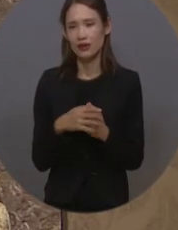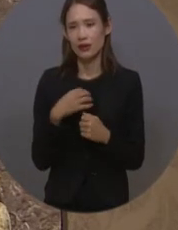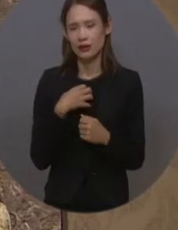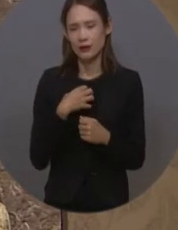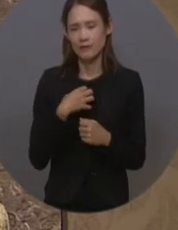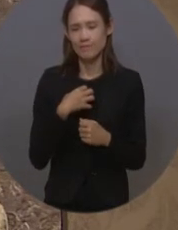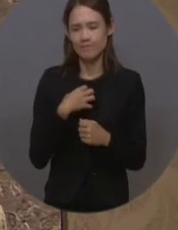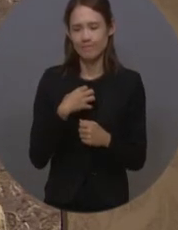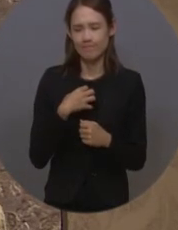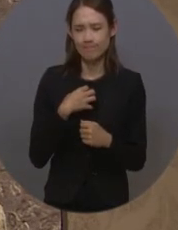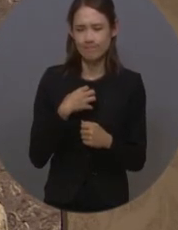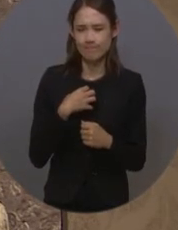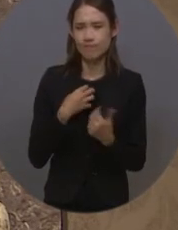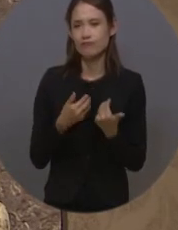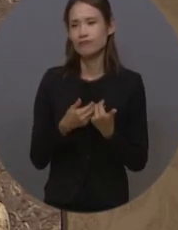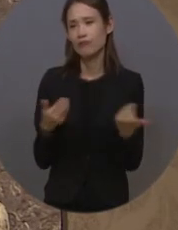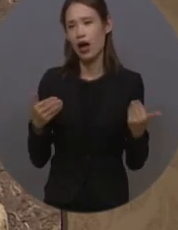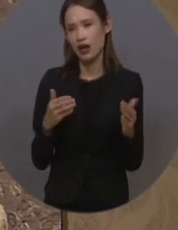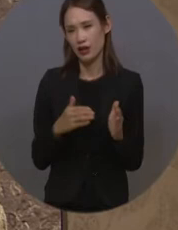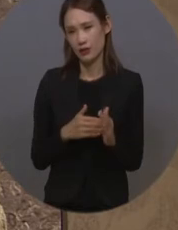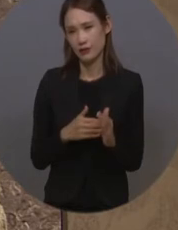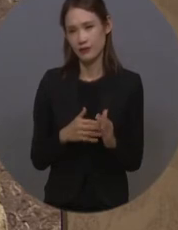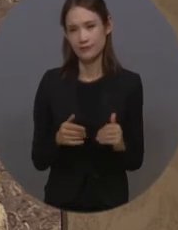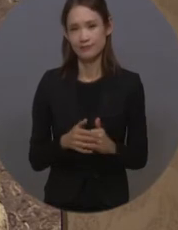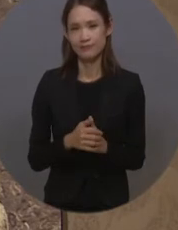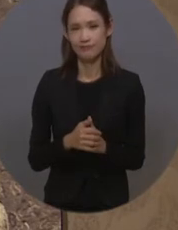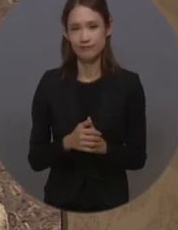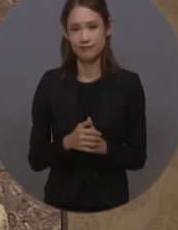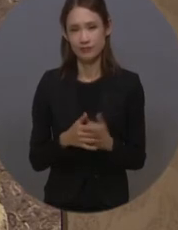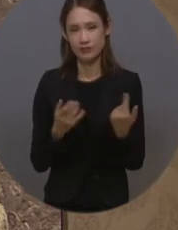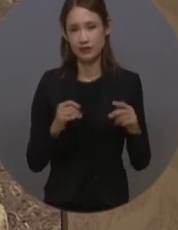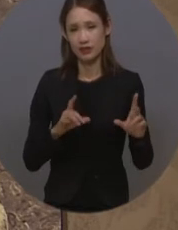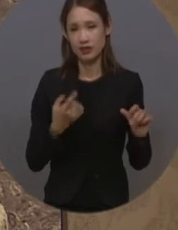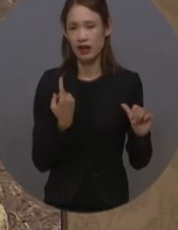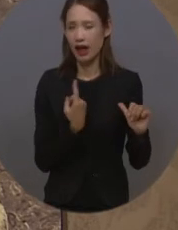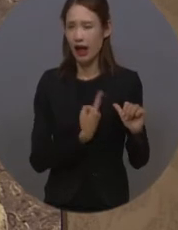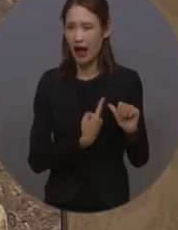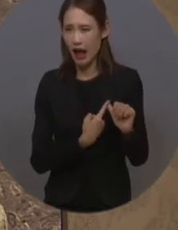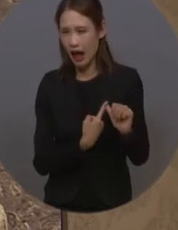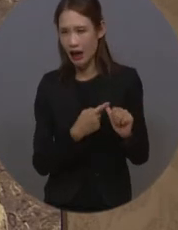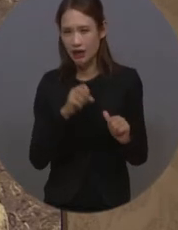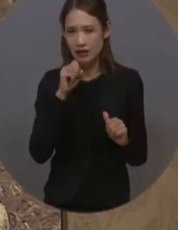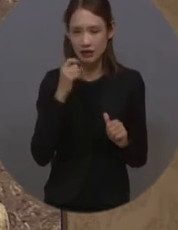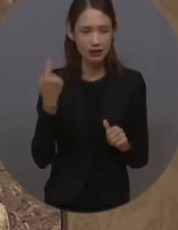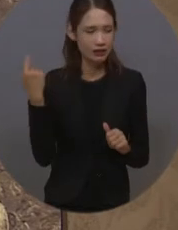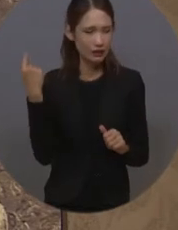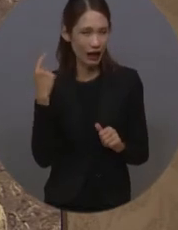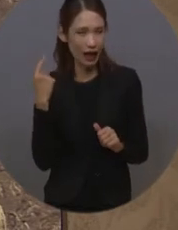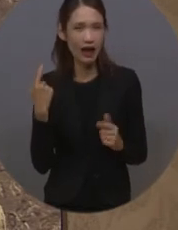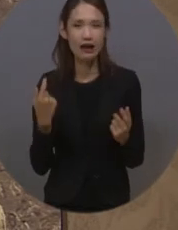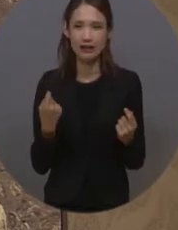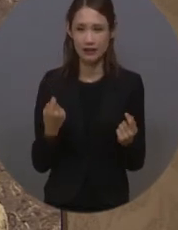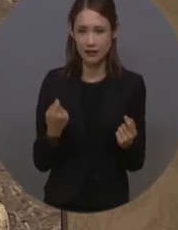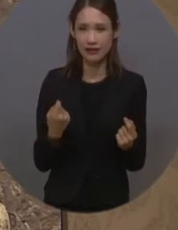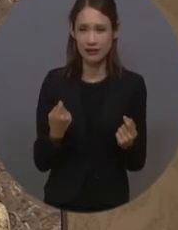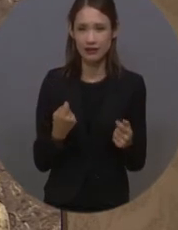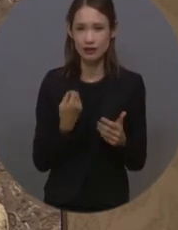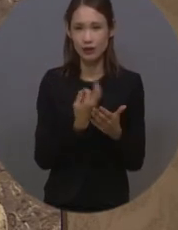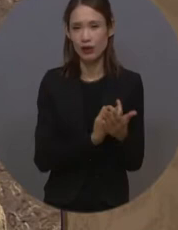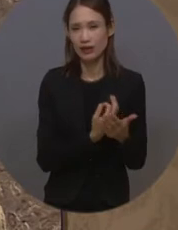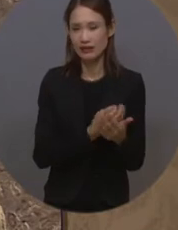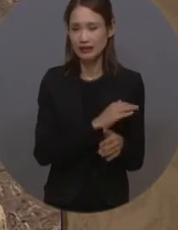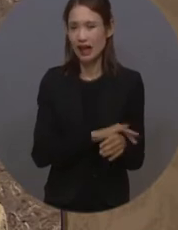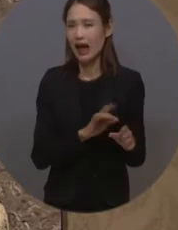굉장히 아프게 헤어졌어요. 그래서 저는 그날 요것도 먹을 각오를 하고 갔죠. 네. 왜 우리한테 돈 벌어서 잘